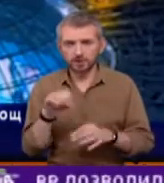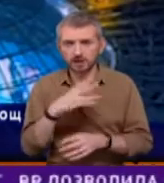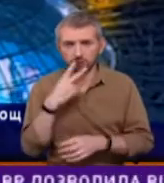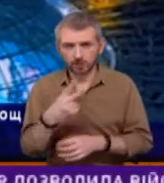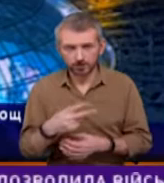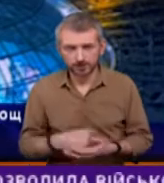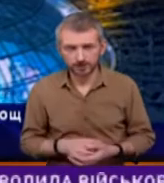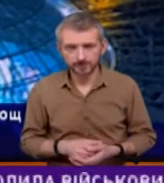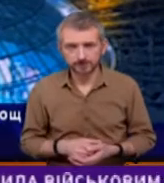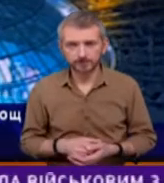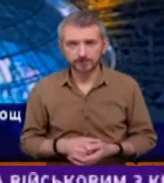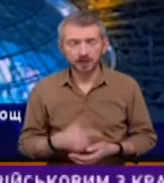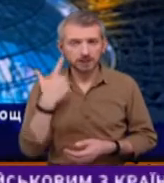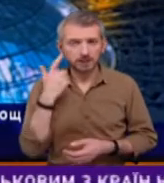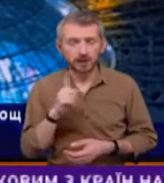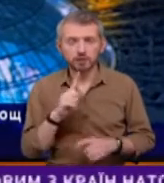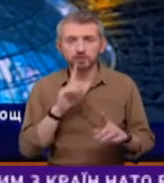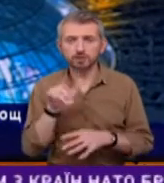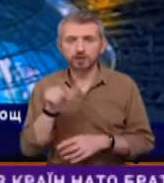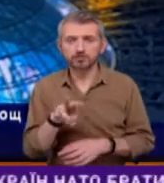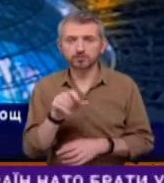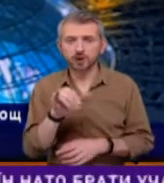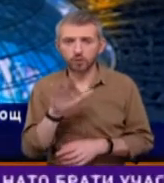Євробачення, заявляє, що співачка Марув,